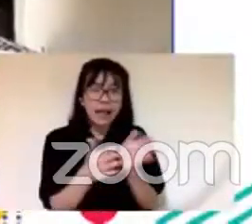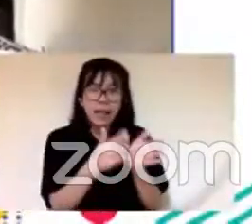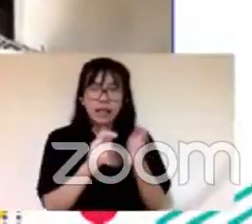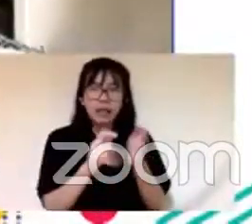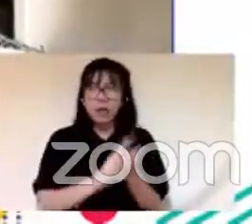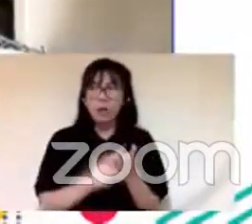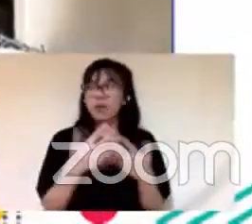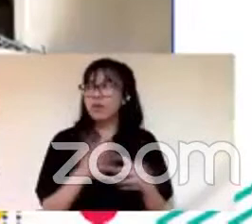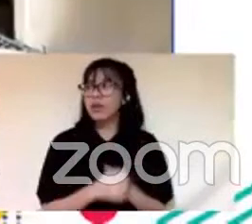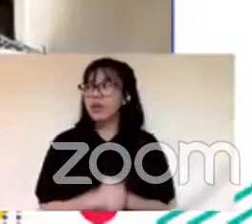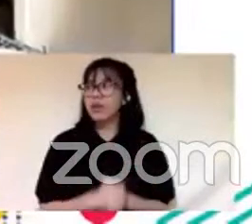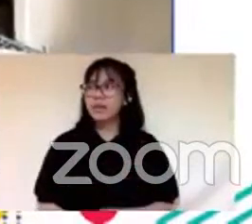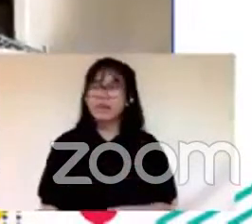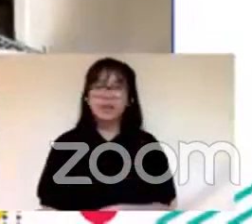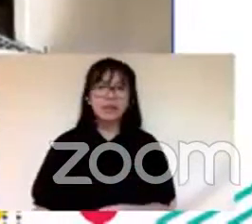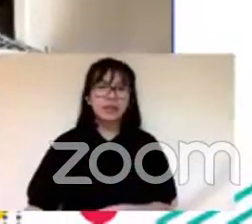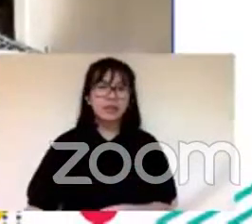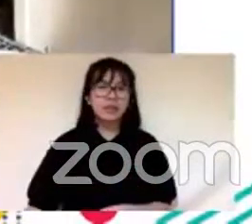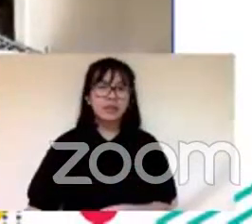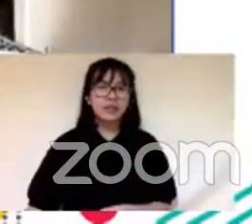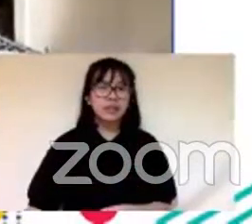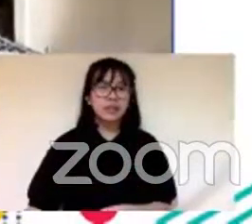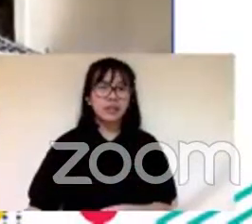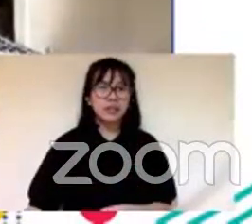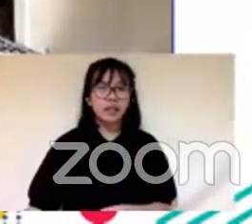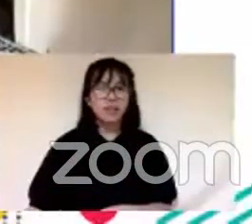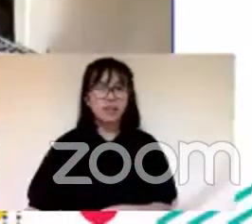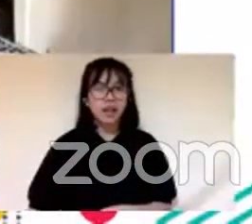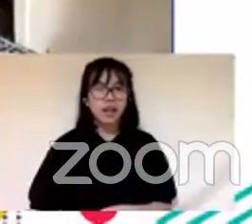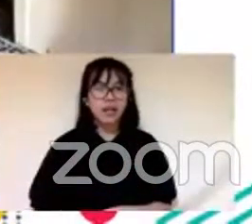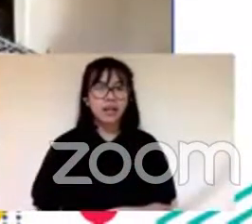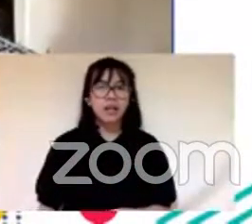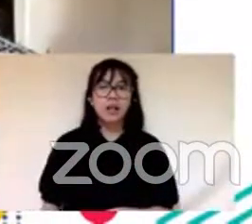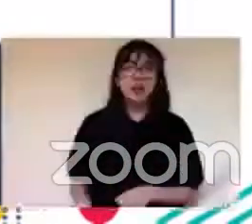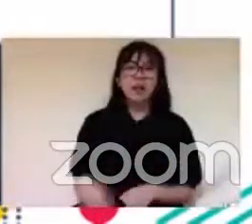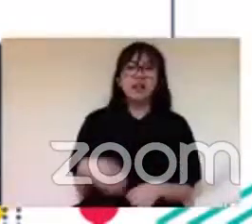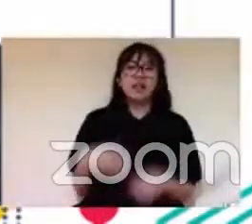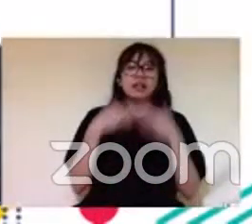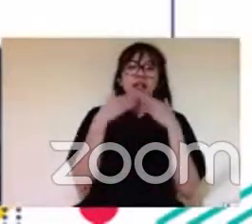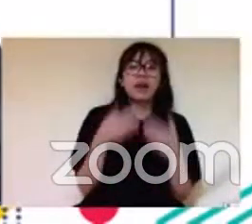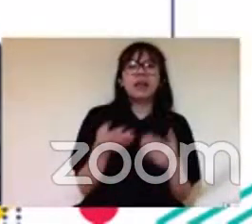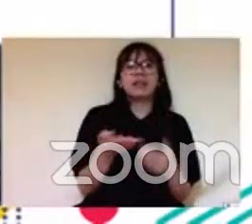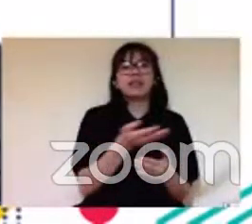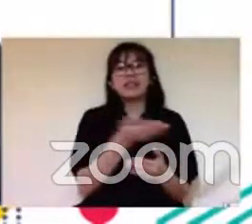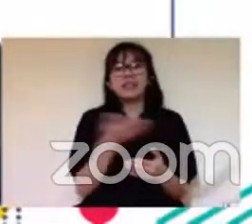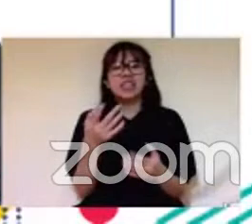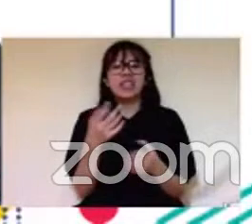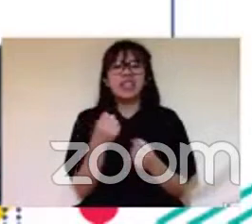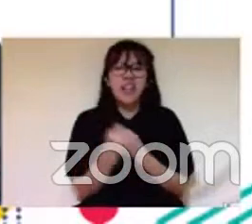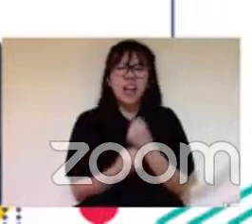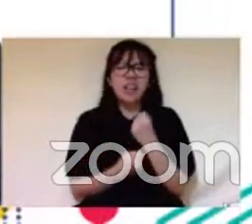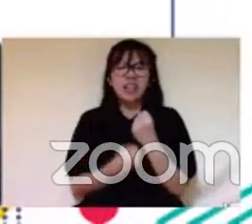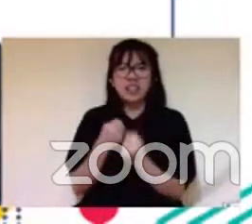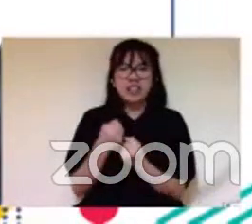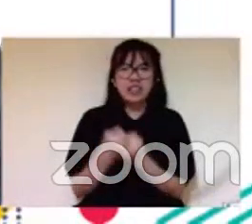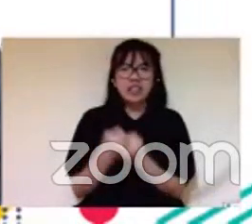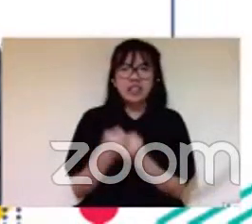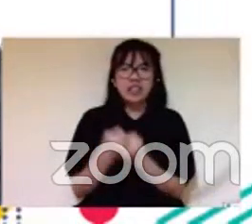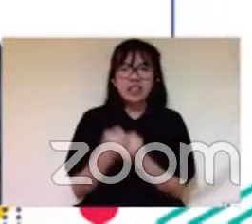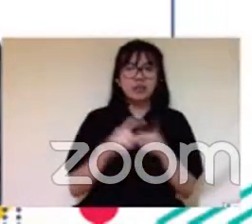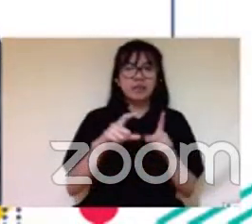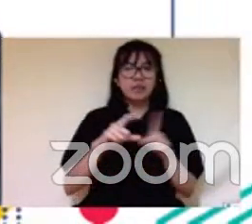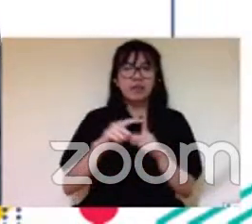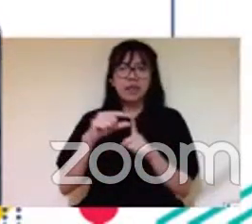Oke. Wah, ini memang kita terima kasih tentu saja atas kerja keras, kerja ikhlasnya teman-teman di DPR menyusun legislasi